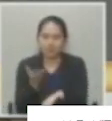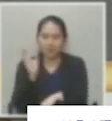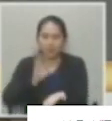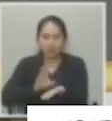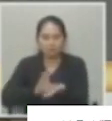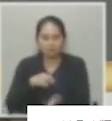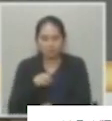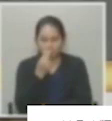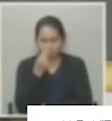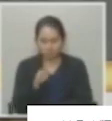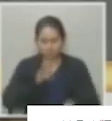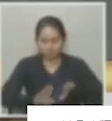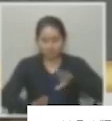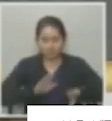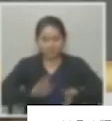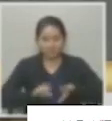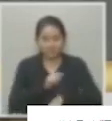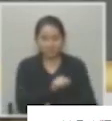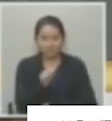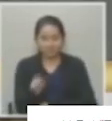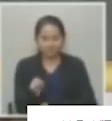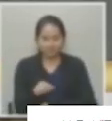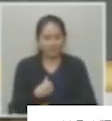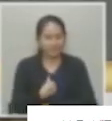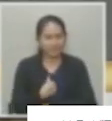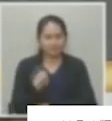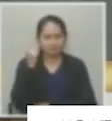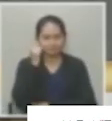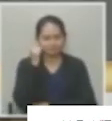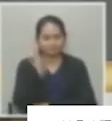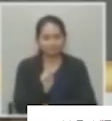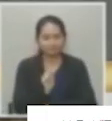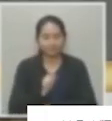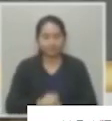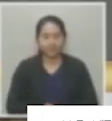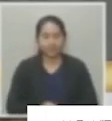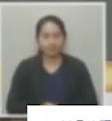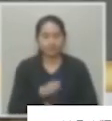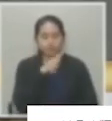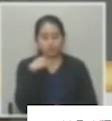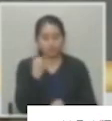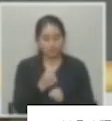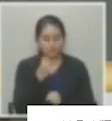มดูท่านครับเป็นไปได้ไหมถ้าเรามาคุยว่า